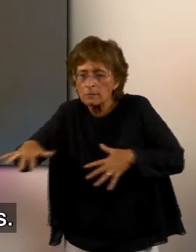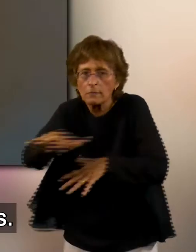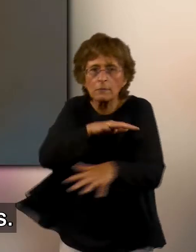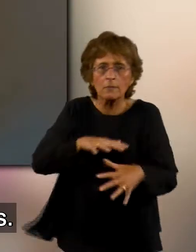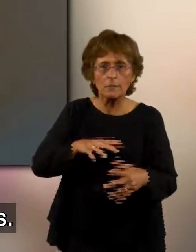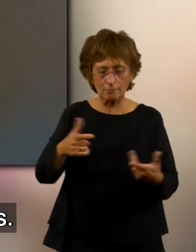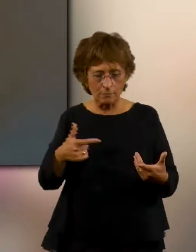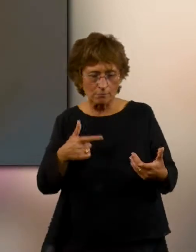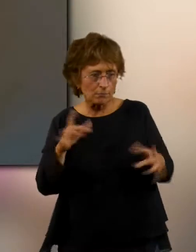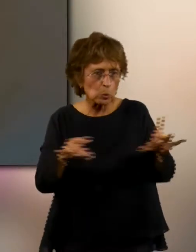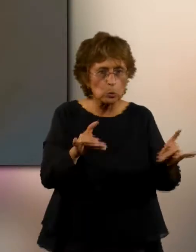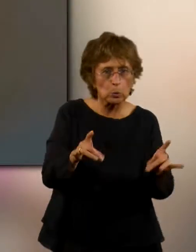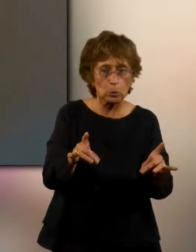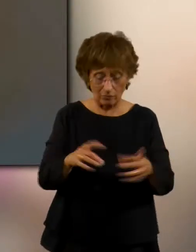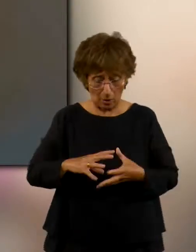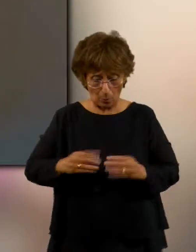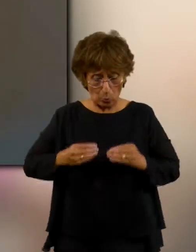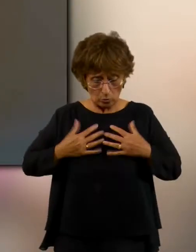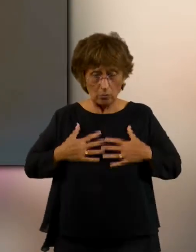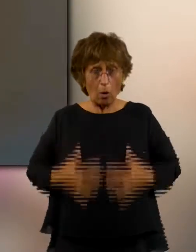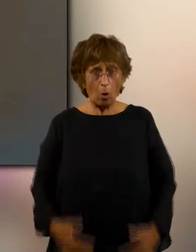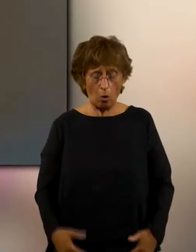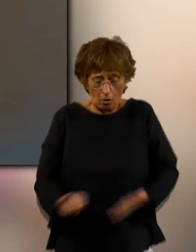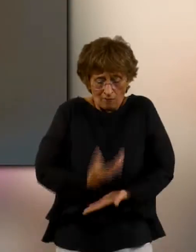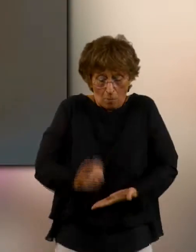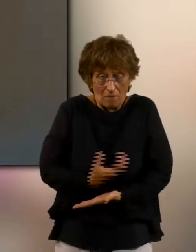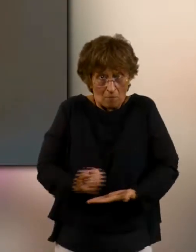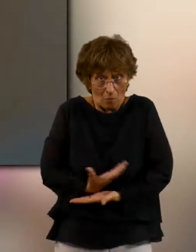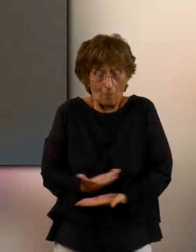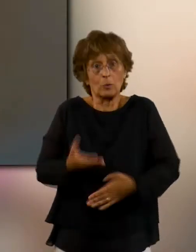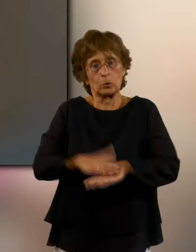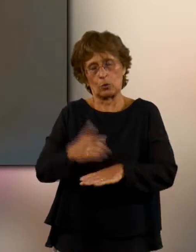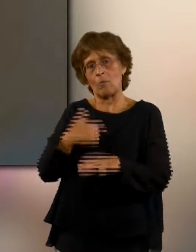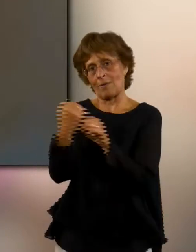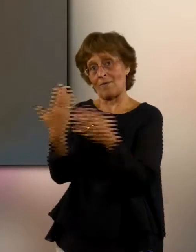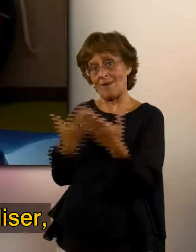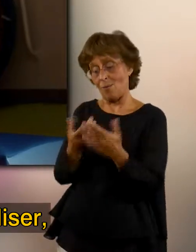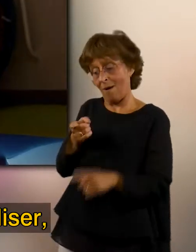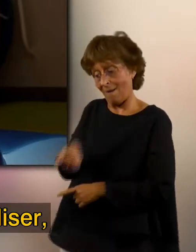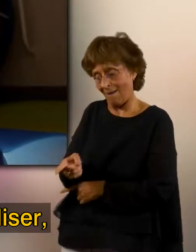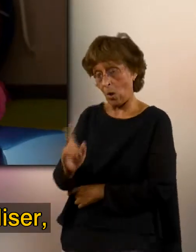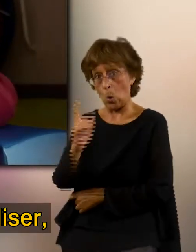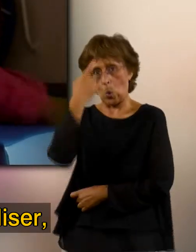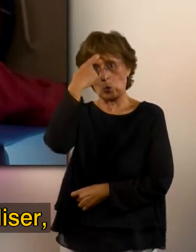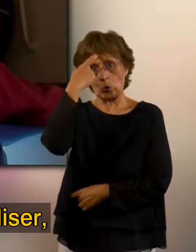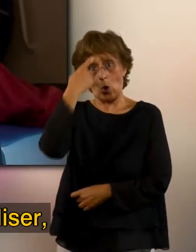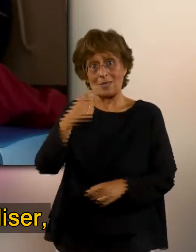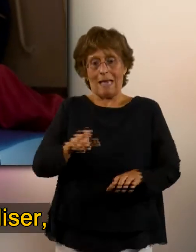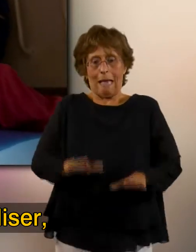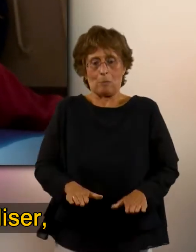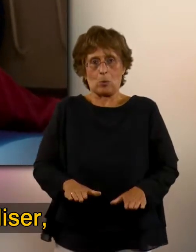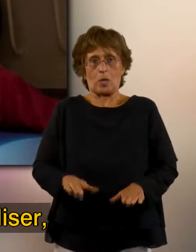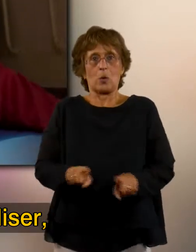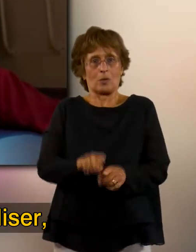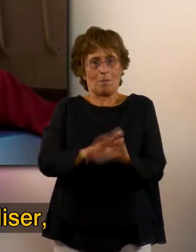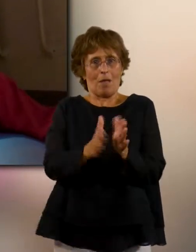comme information. Donc ce que je travaille, ce sont vraiment la prise de conscience des appuis, qu'elle puisse trouver des appuis manuels